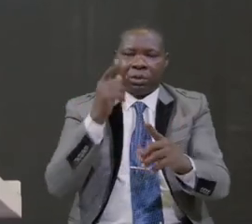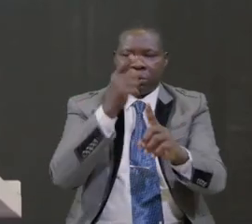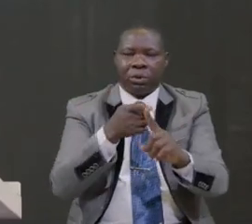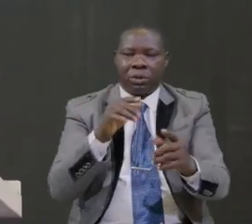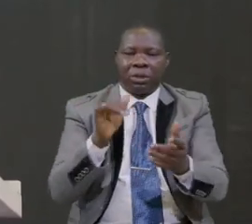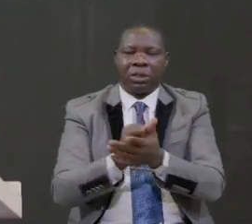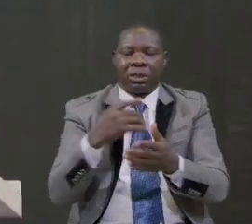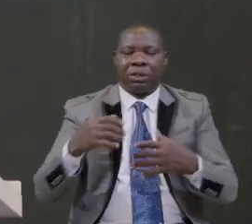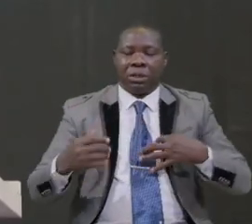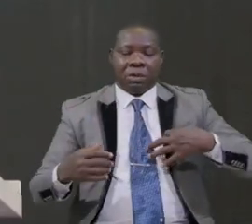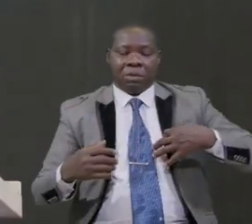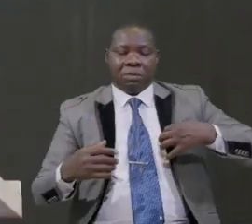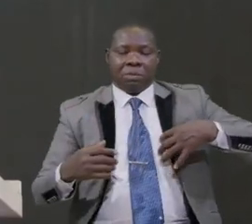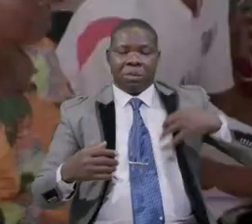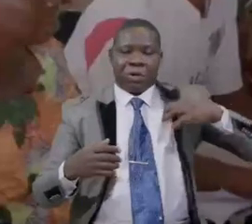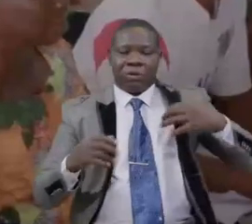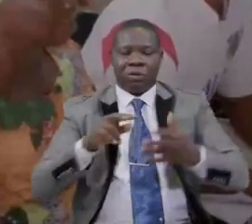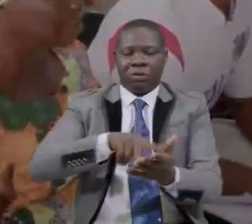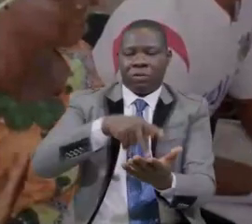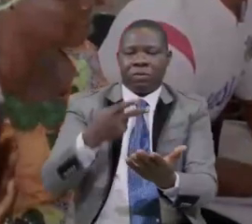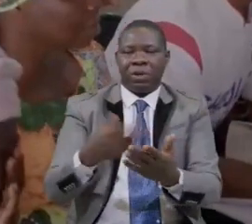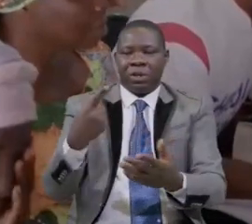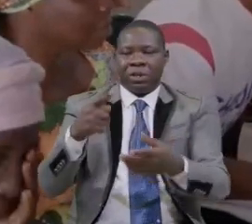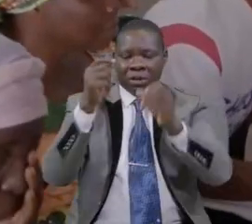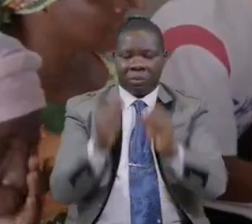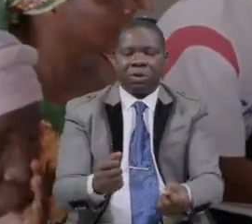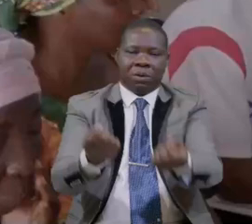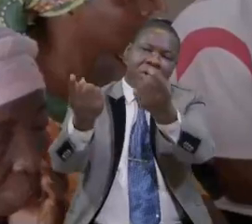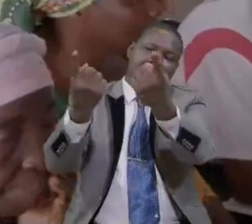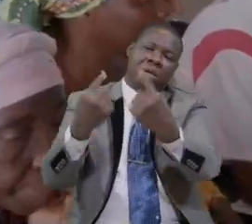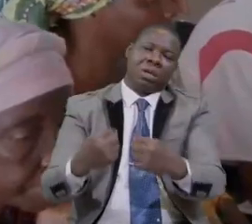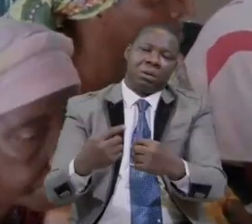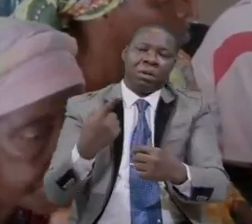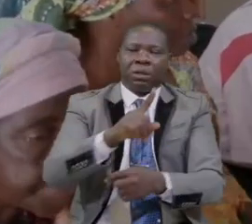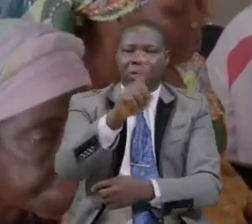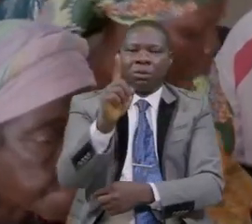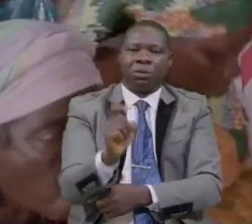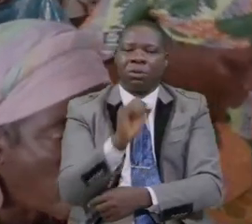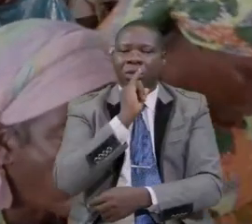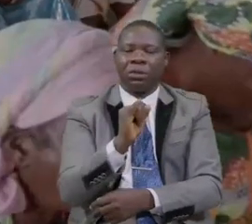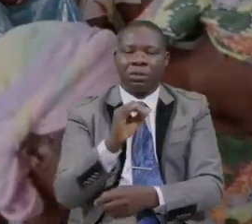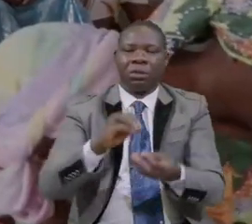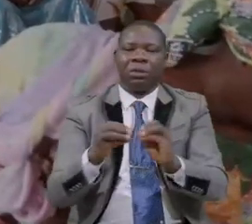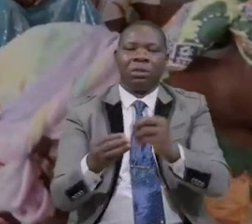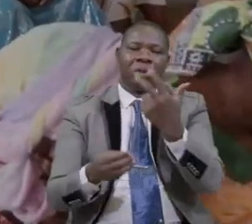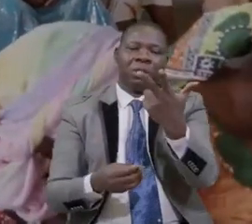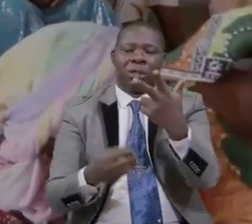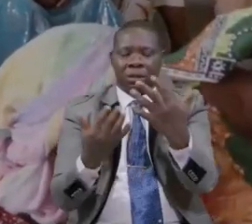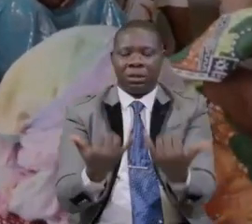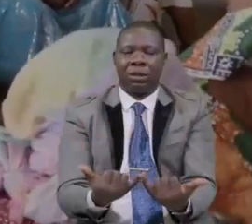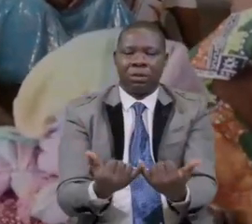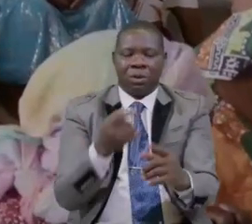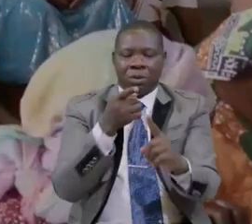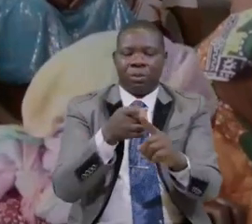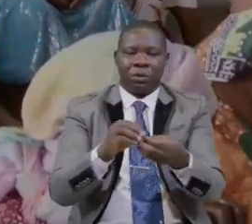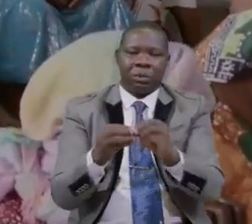manteau est tombé. La puissance est venue. La question est, troisièmement, qu'est-ce